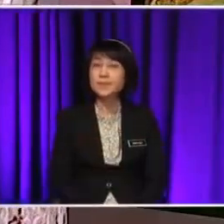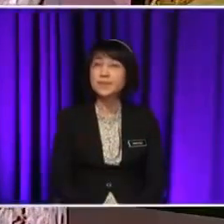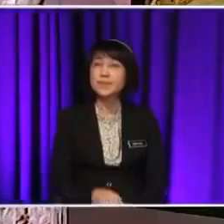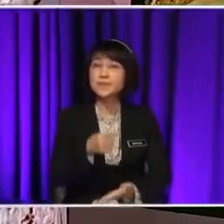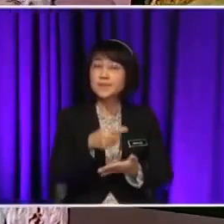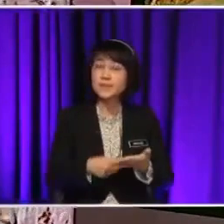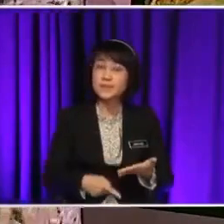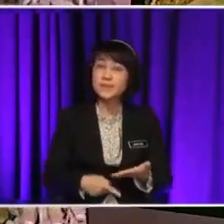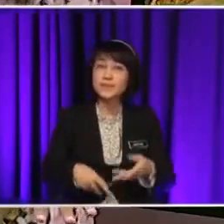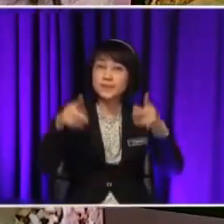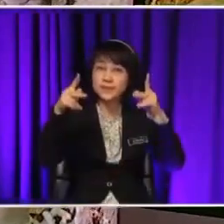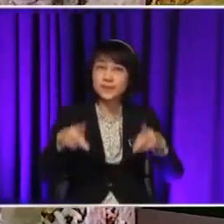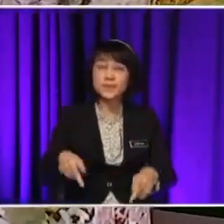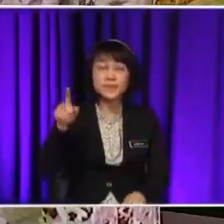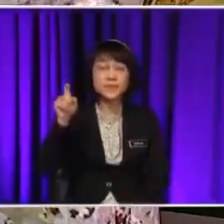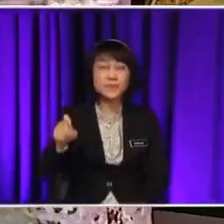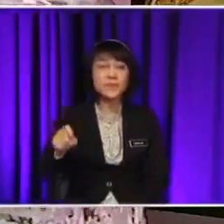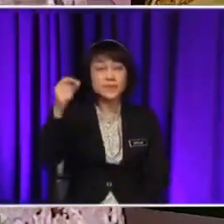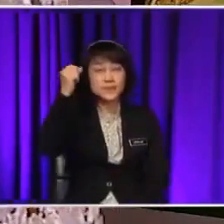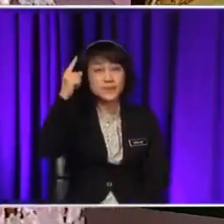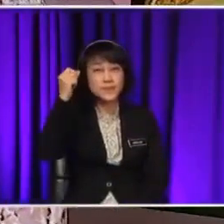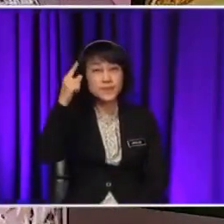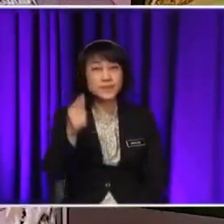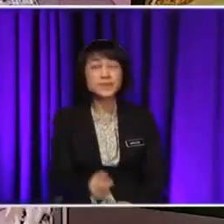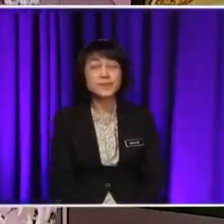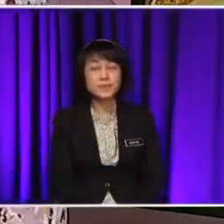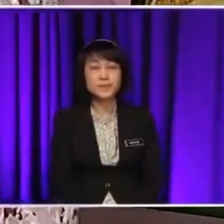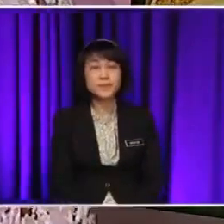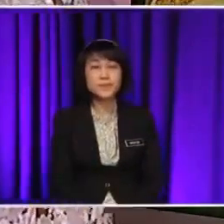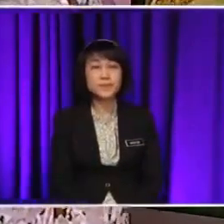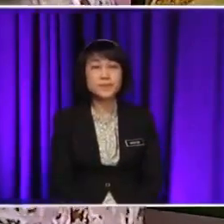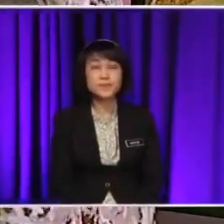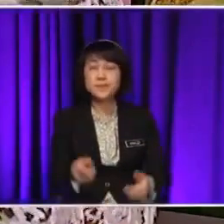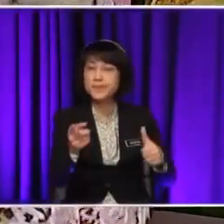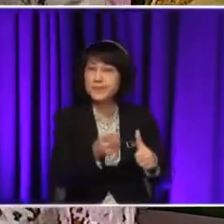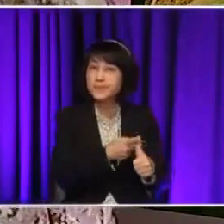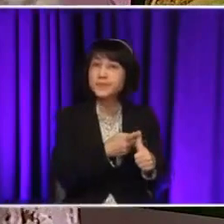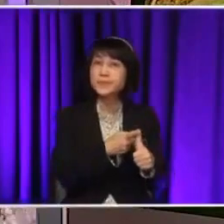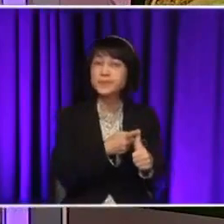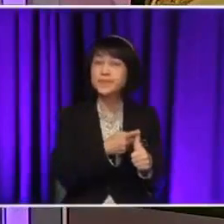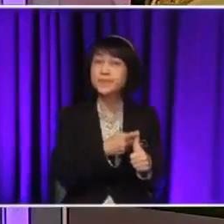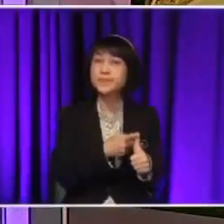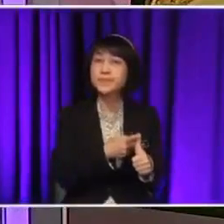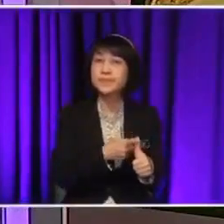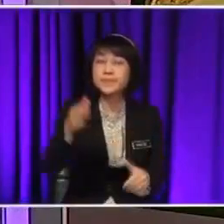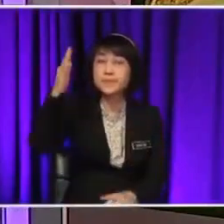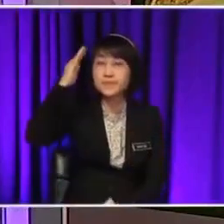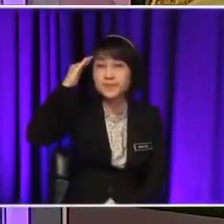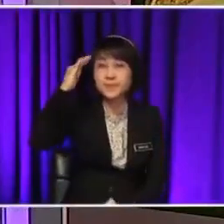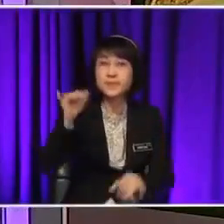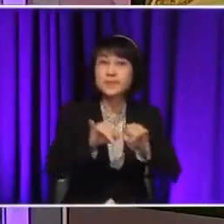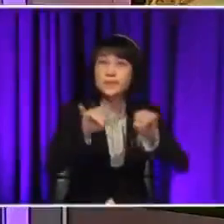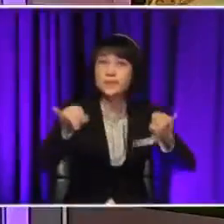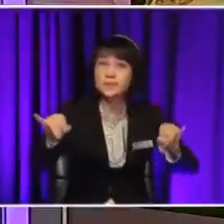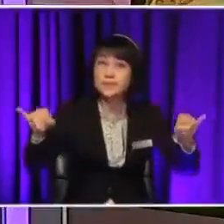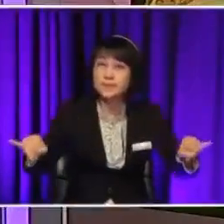pelajar perlu kuasai? Okey, cikgu fokus terus kepada apa yang murid perlu kuasai. Yang pertama, perlu mengetahui